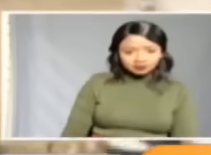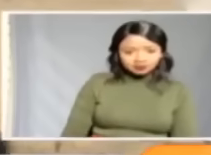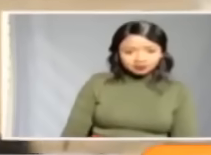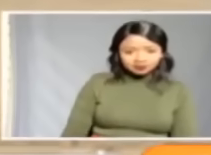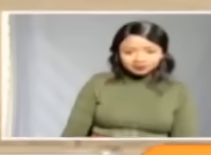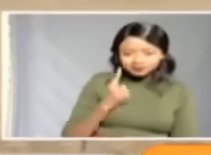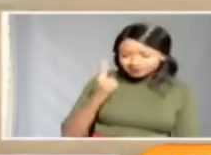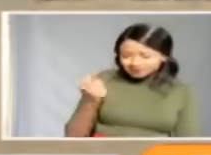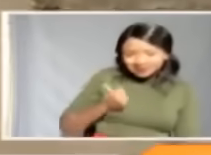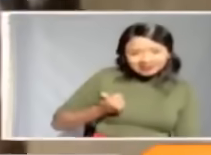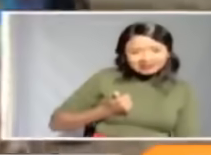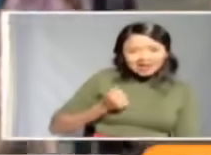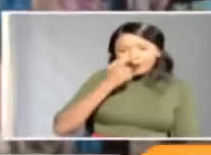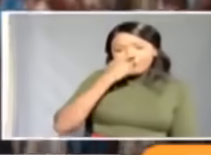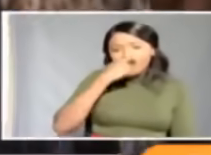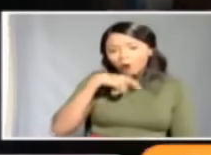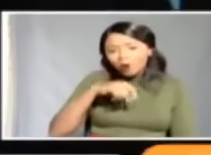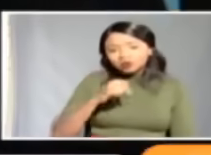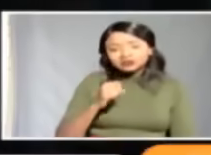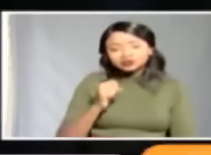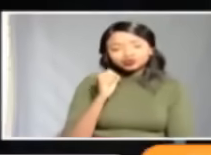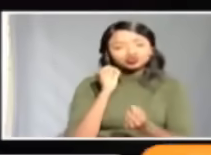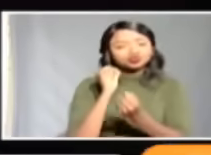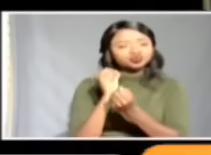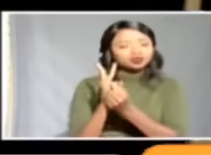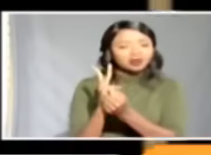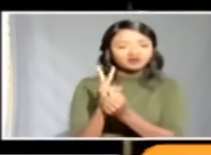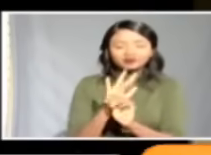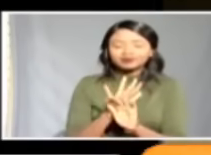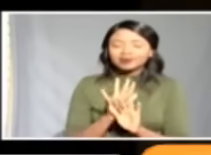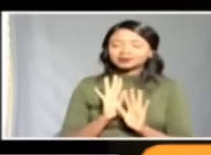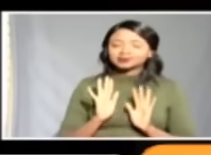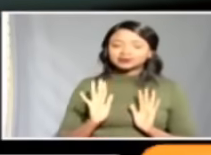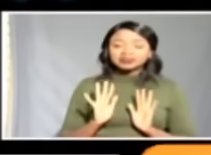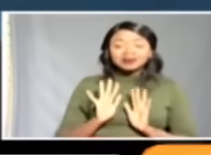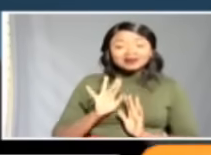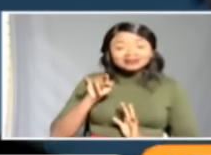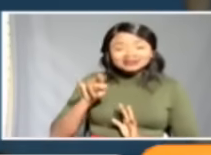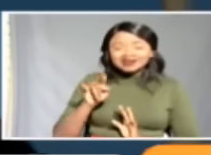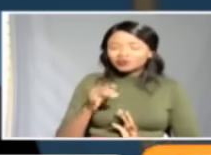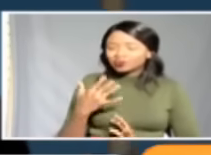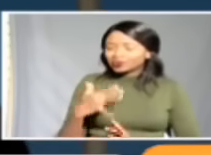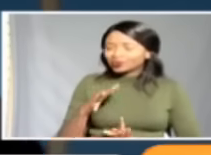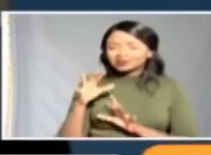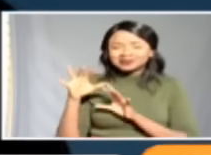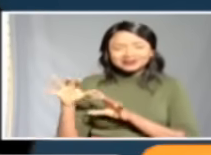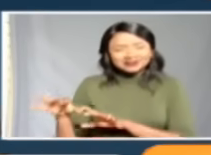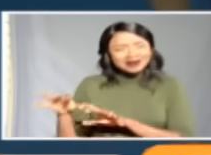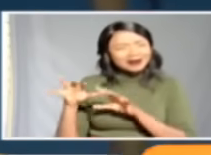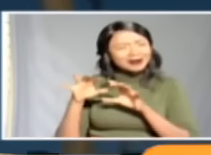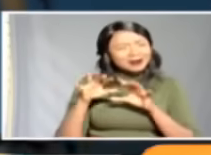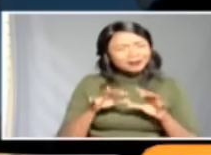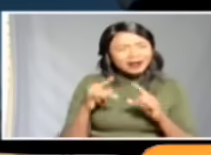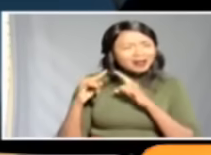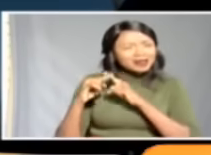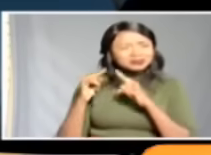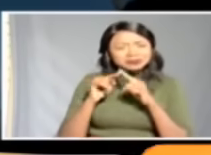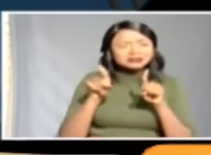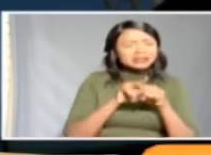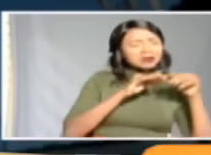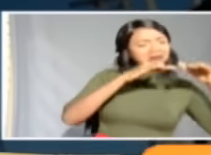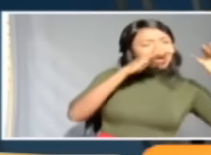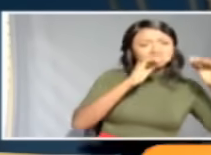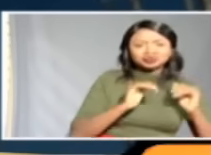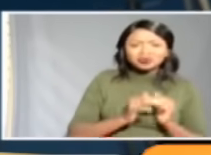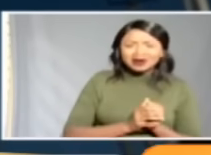Mtoto huyo ni mwenye umri wa miaka 12 pekee. Anadai kupitia mambo mengi ya utu uzima, matukio